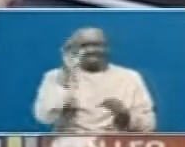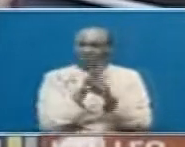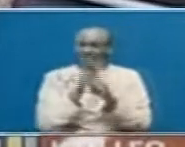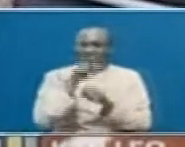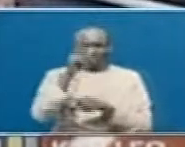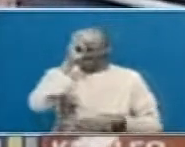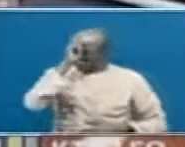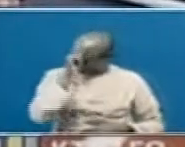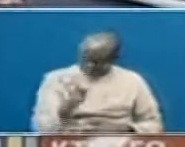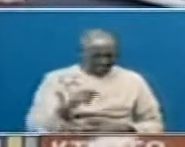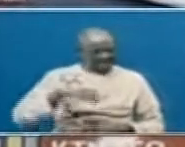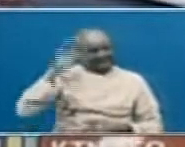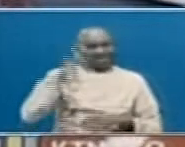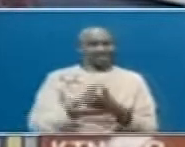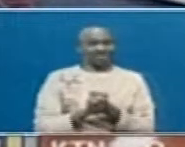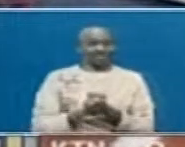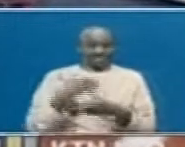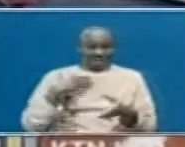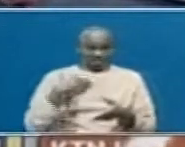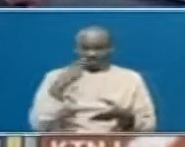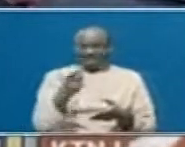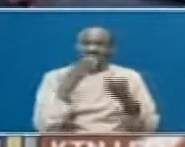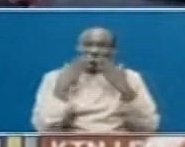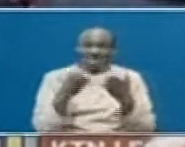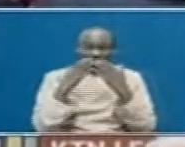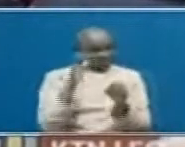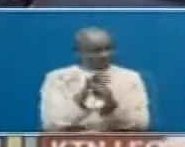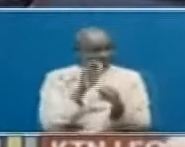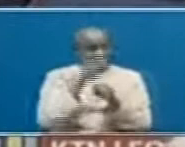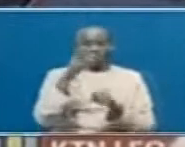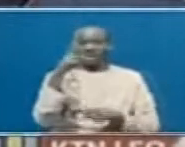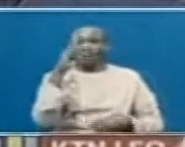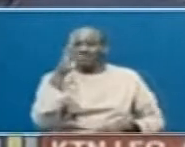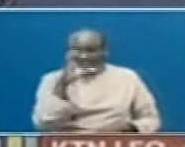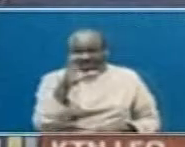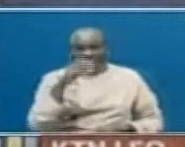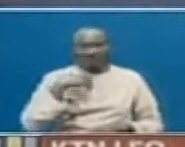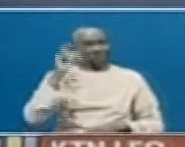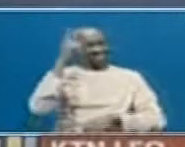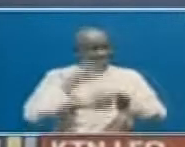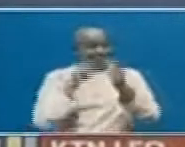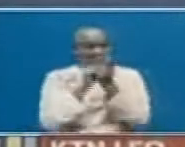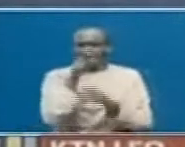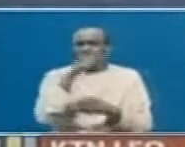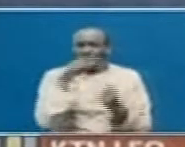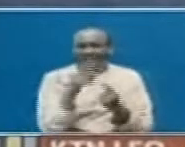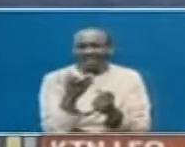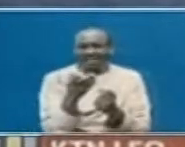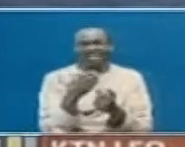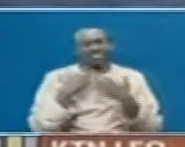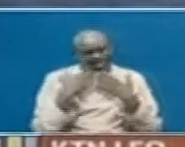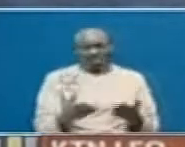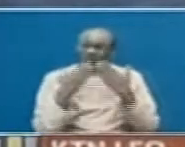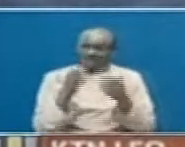kuu finally kukutana na nyinyi moja kwa moja. Uncle Mambo huyu tumetoka mbali kutoka KBC. Kabisa. Safari yangu ya kwanza kukutana na wewe ni leo. Asante